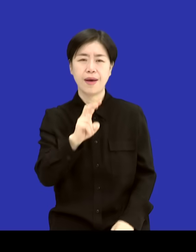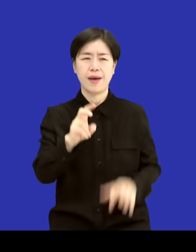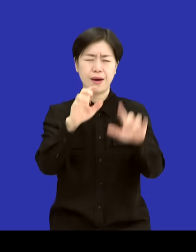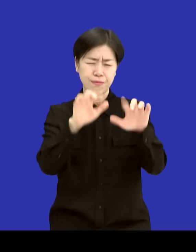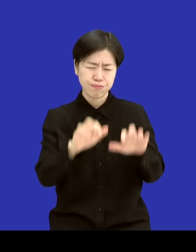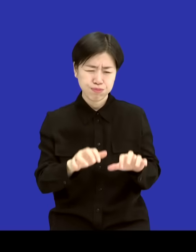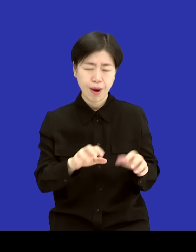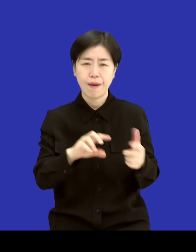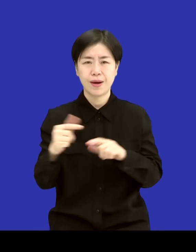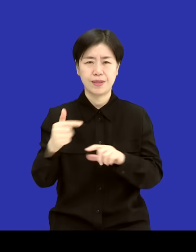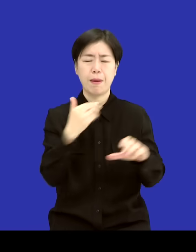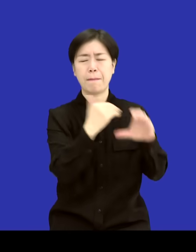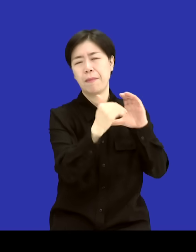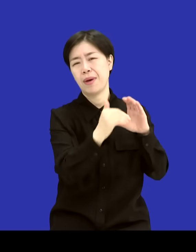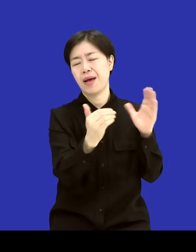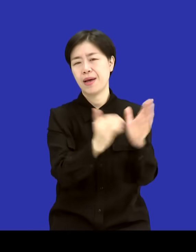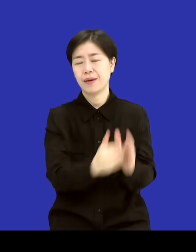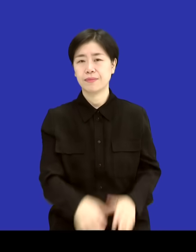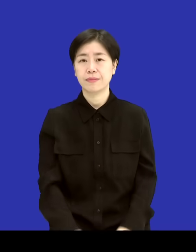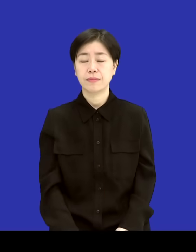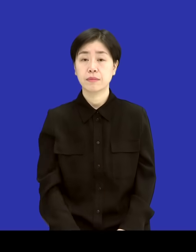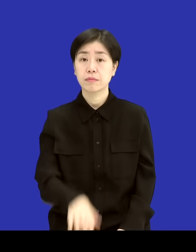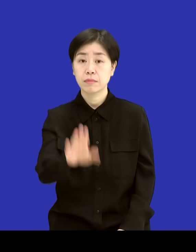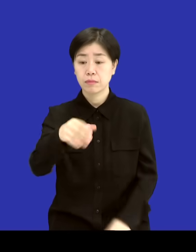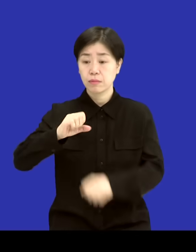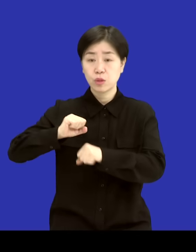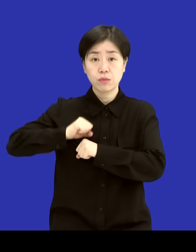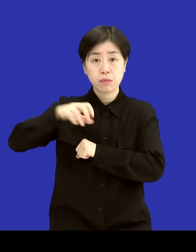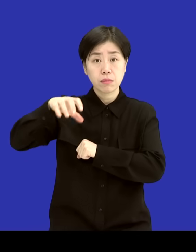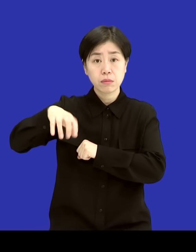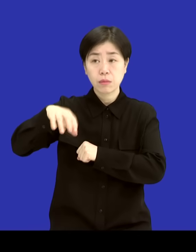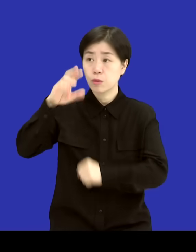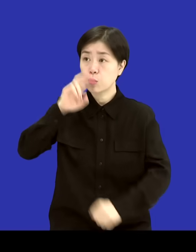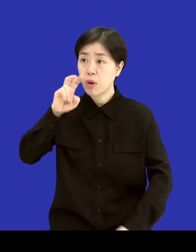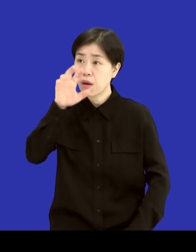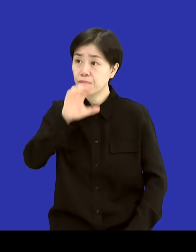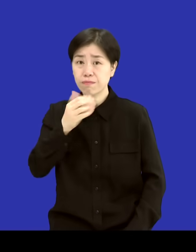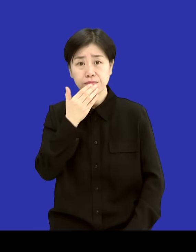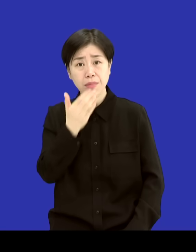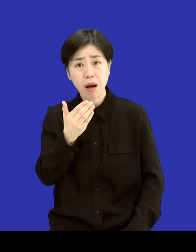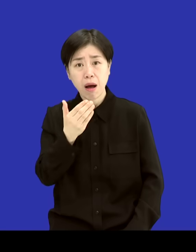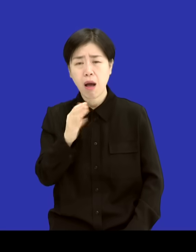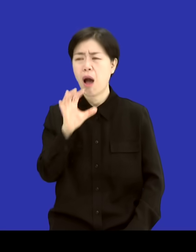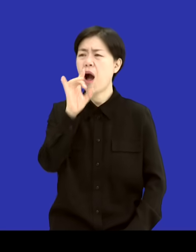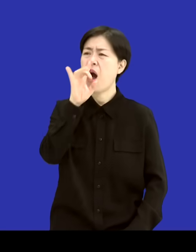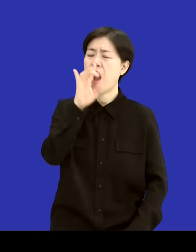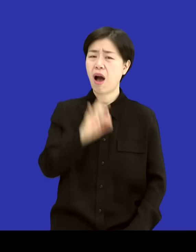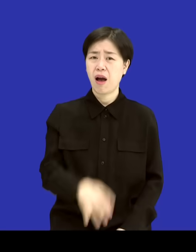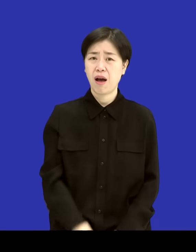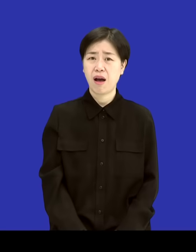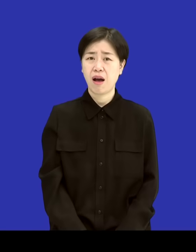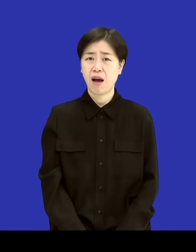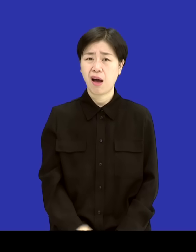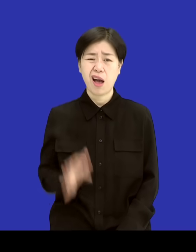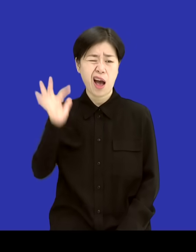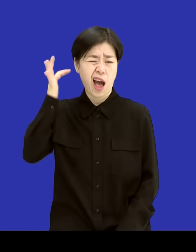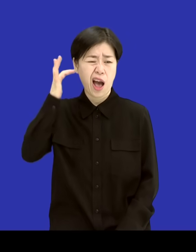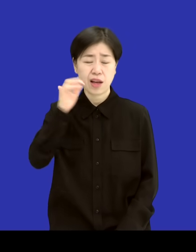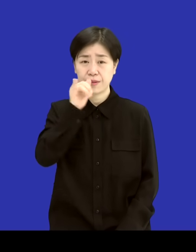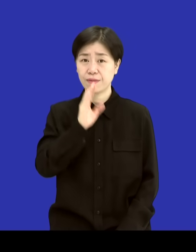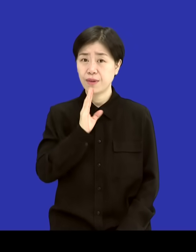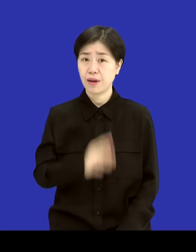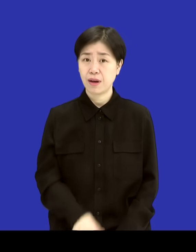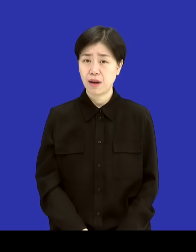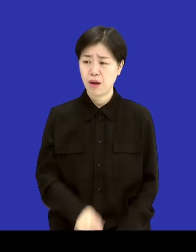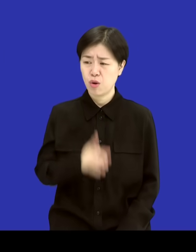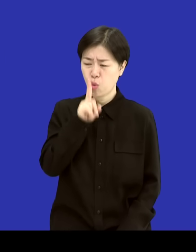않잖아요. 그러니까 예. 군대에서는 노래 크게 부르면 혼나죠. 싫어할 수도 있어요. 맞아요. 그것도 뭐 유행가나 불러야지 뭐 그런 거 맞아요. 그죠? 조용히